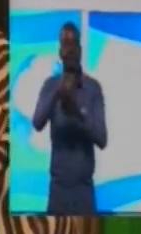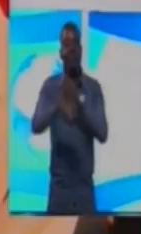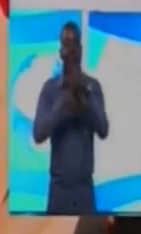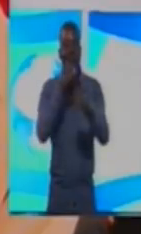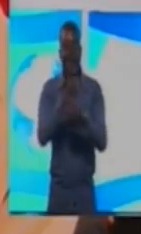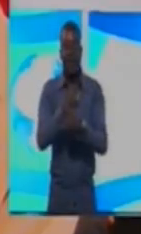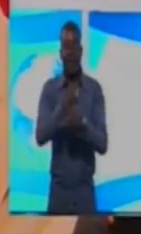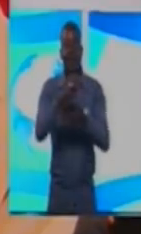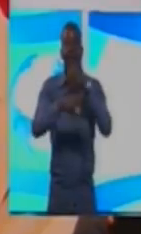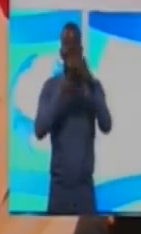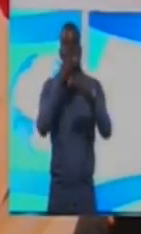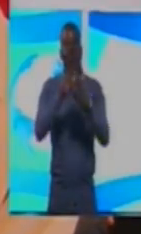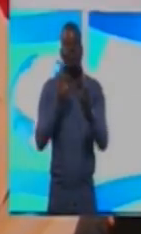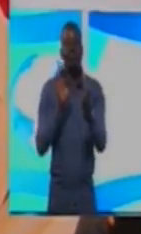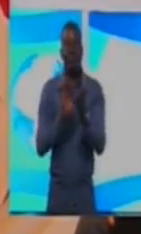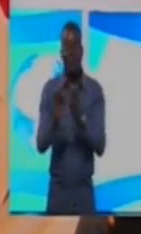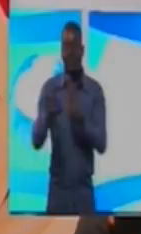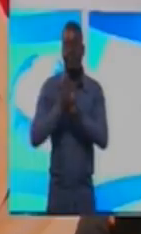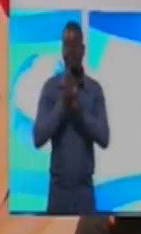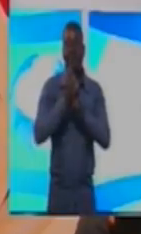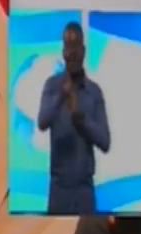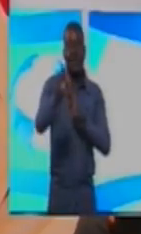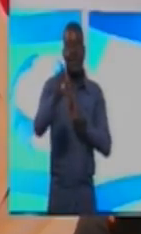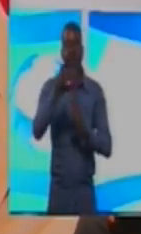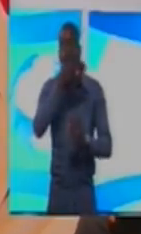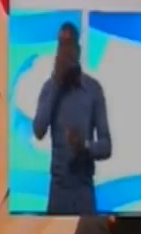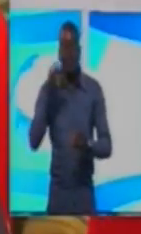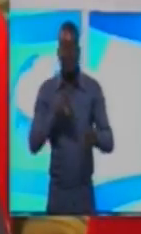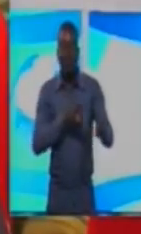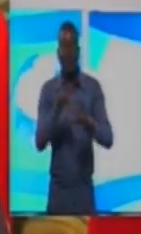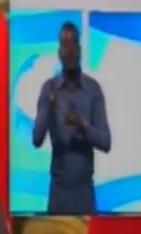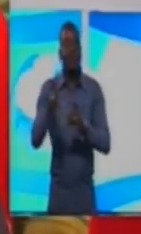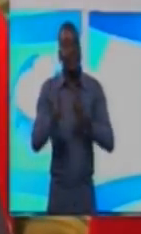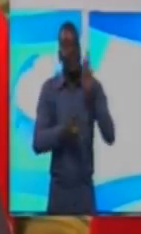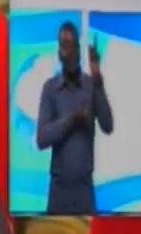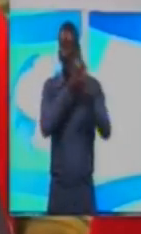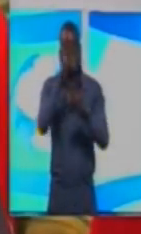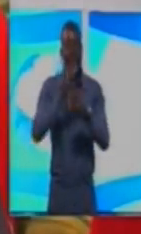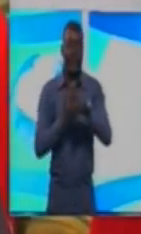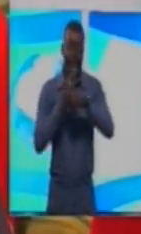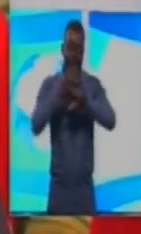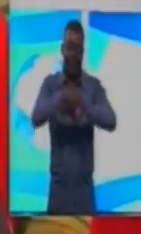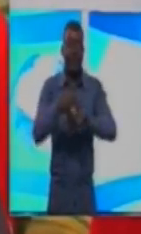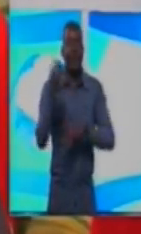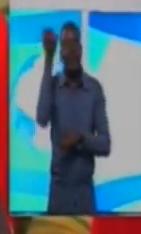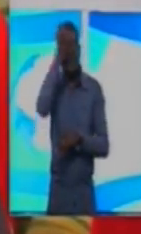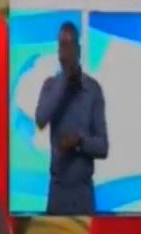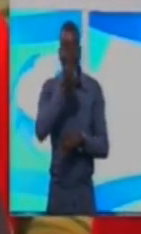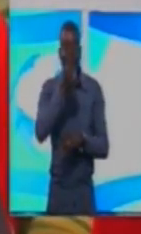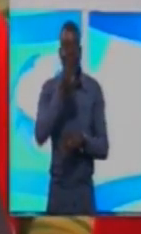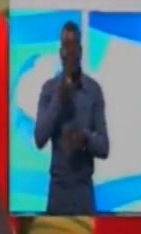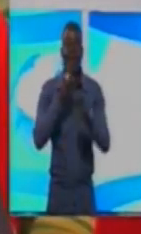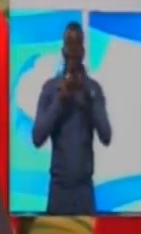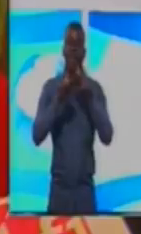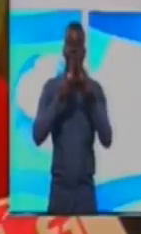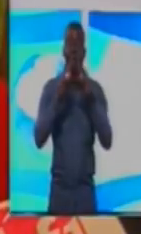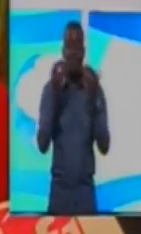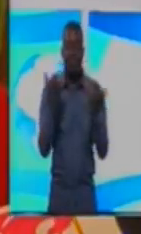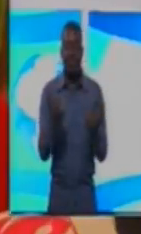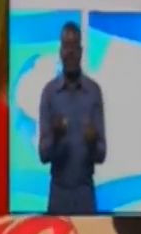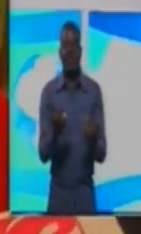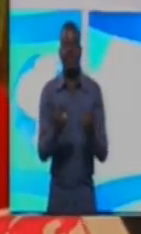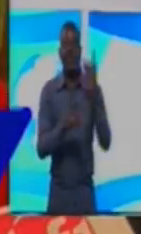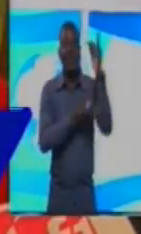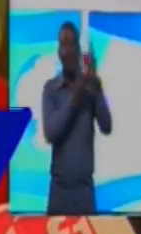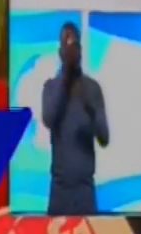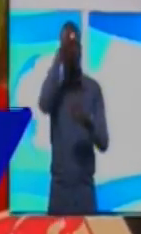des statistiques de qualité pour une meilleure gestion des déplacements forcés en Afrique. Mais on parlait là tout de suite des